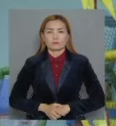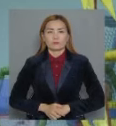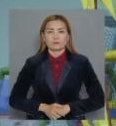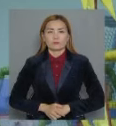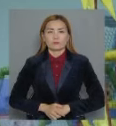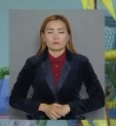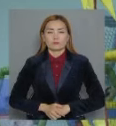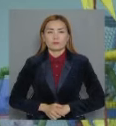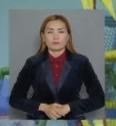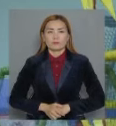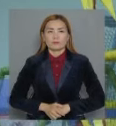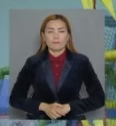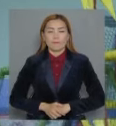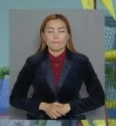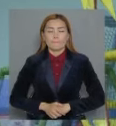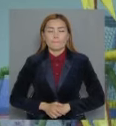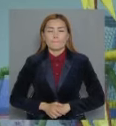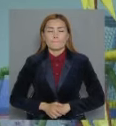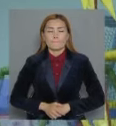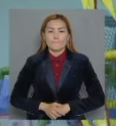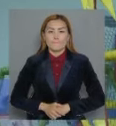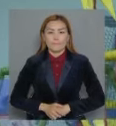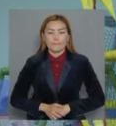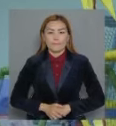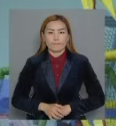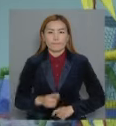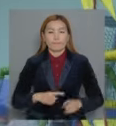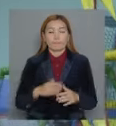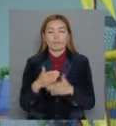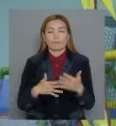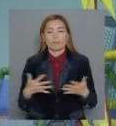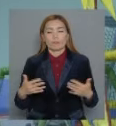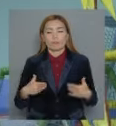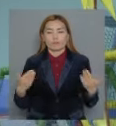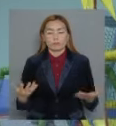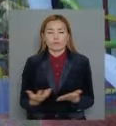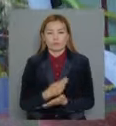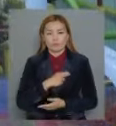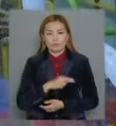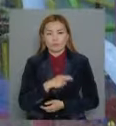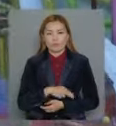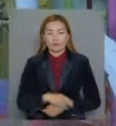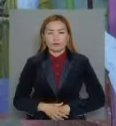Енді баршаңызына осылай кәсіп бұйырсын, үлкен-үлкен кәсіптер.